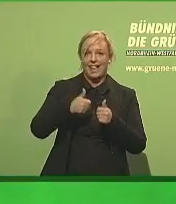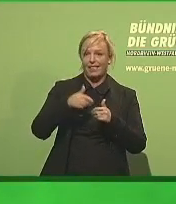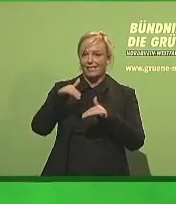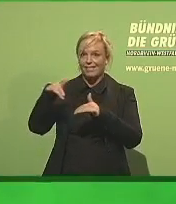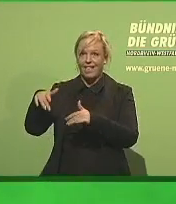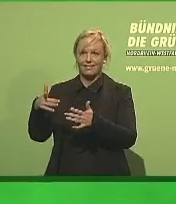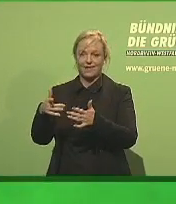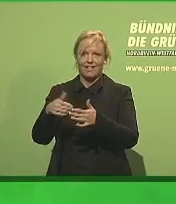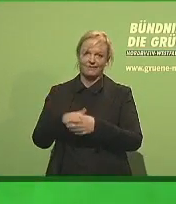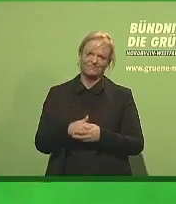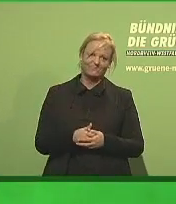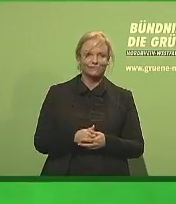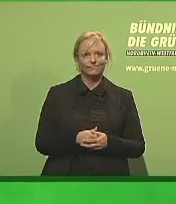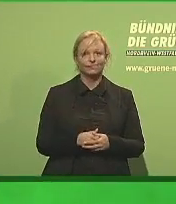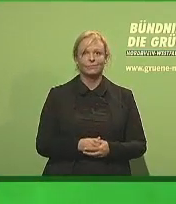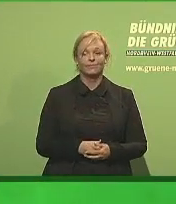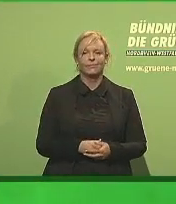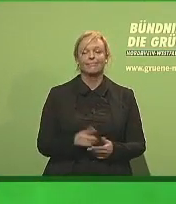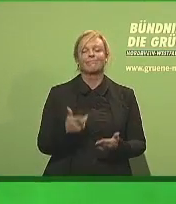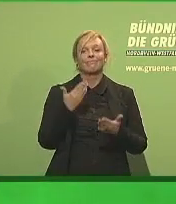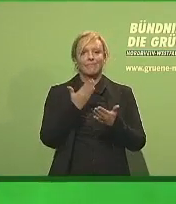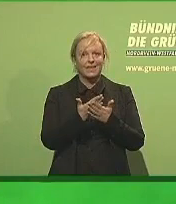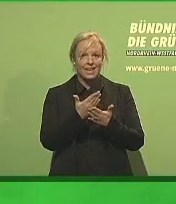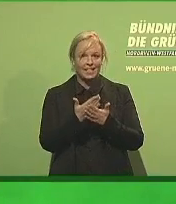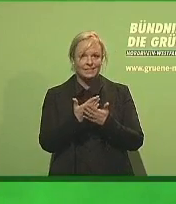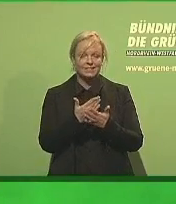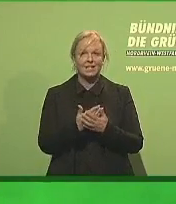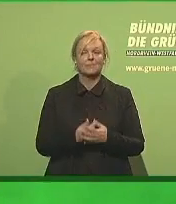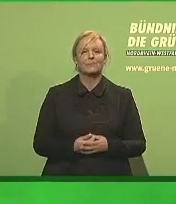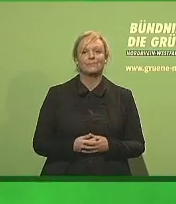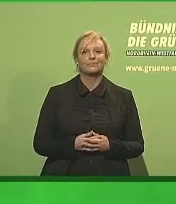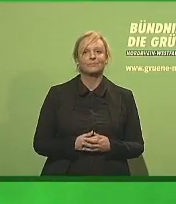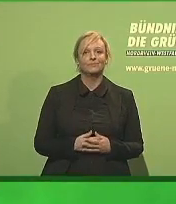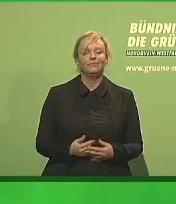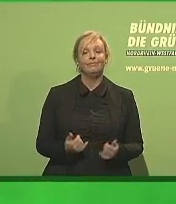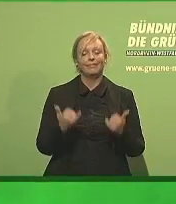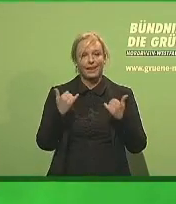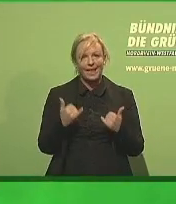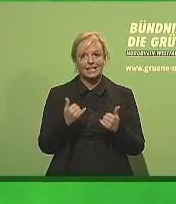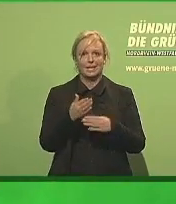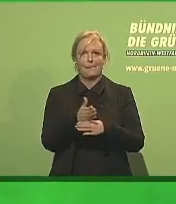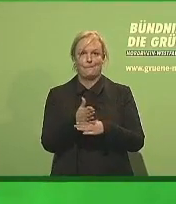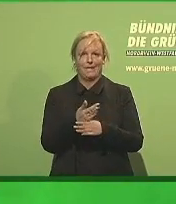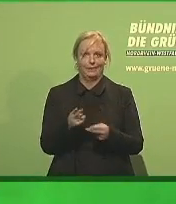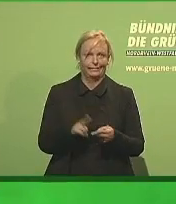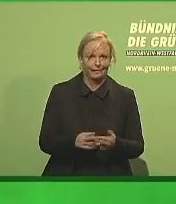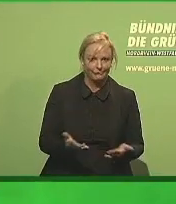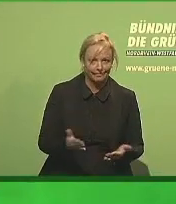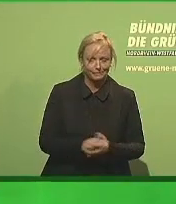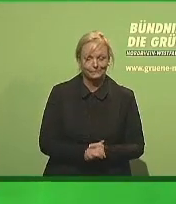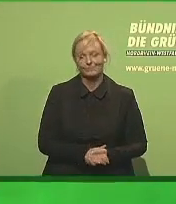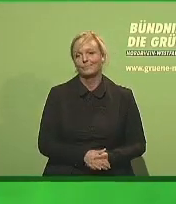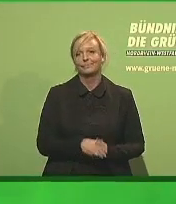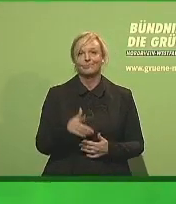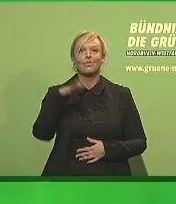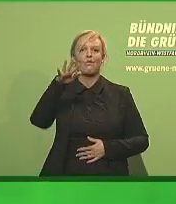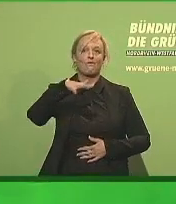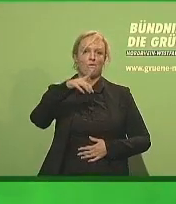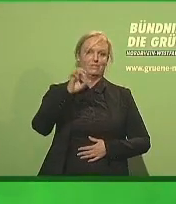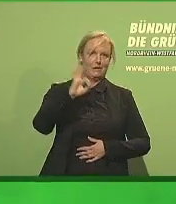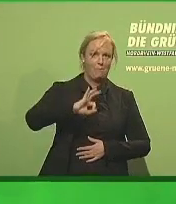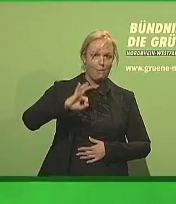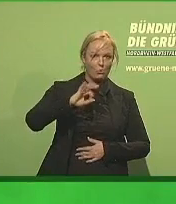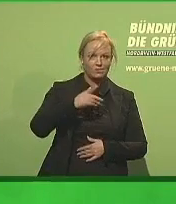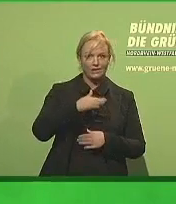gibt. Deswegen schlagen wir sozusagen den salomonischen Mittelweg vor und wollen mit 15%